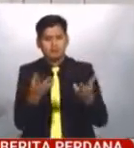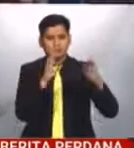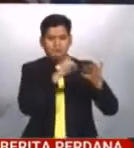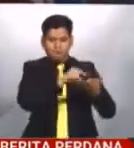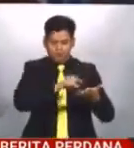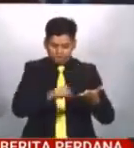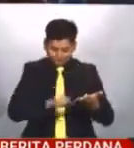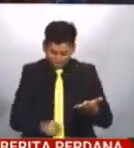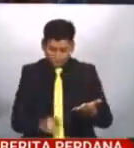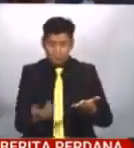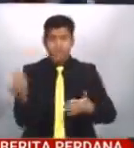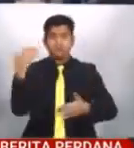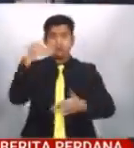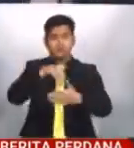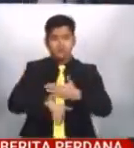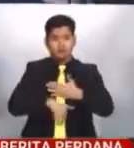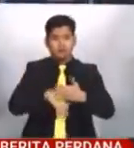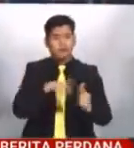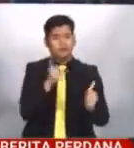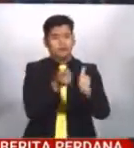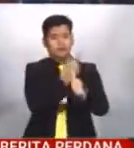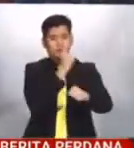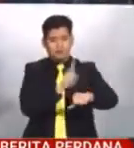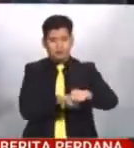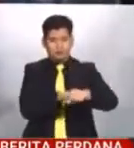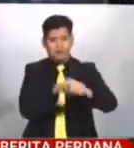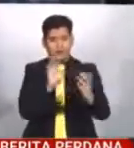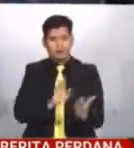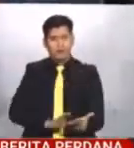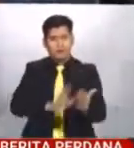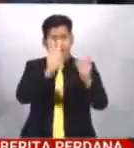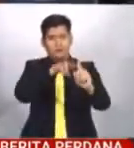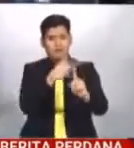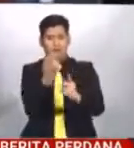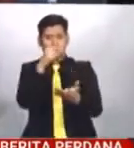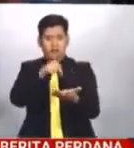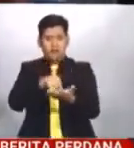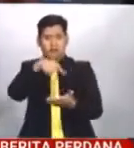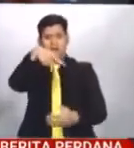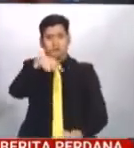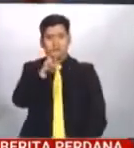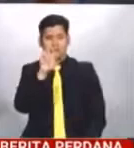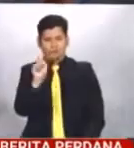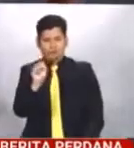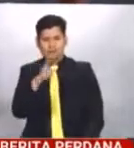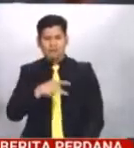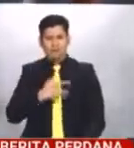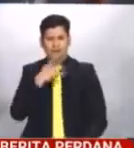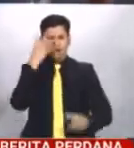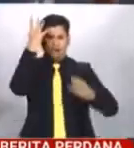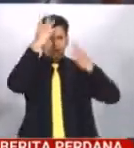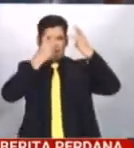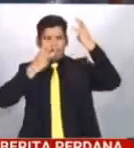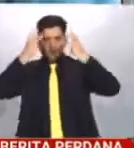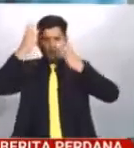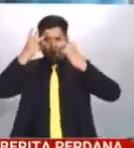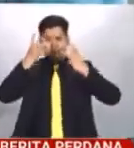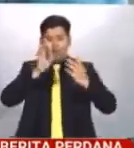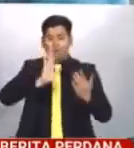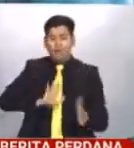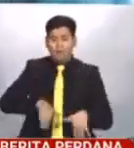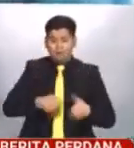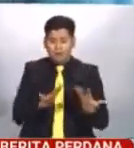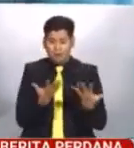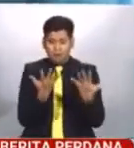pemeriksaan di dalam. Pertama kali berdepan situasi seperti ini, PUS mungkin dibelenggu kerisauan. Menanganinya, menurut